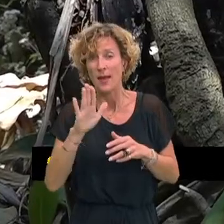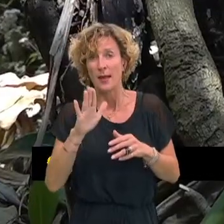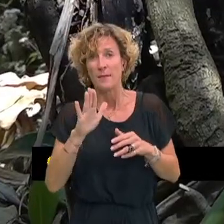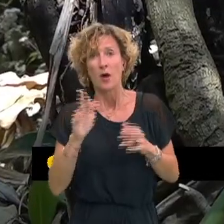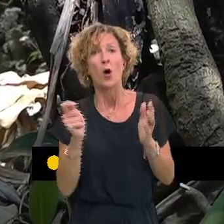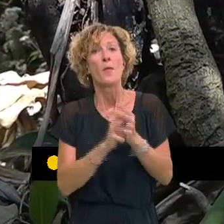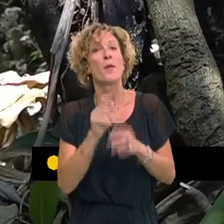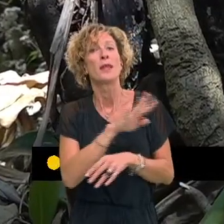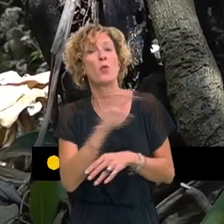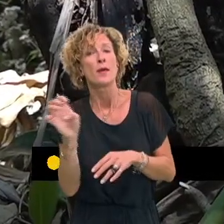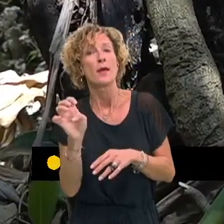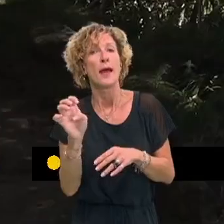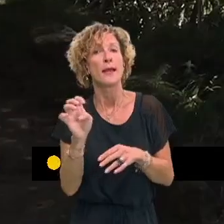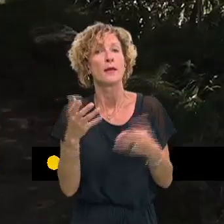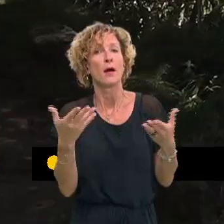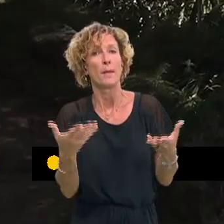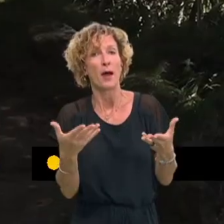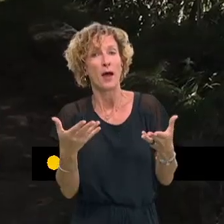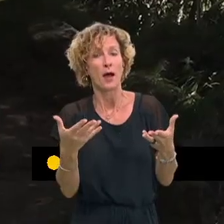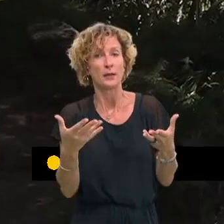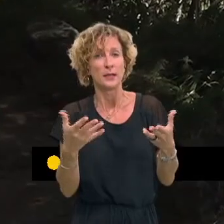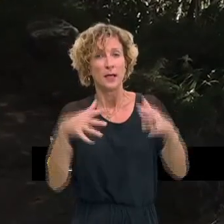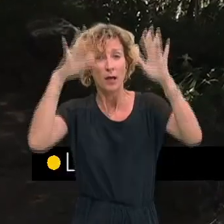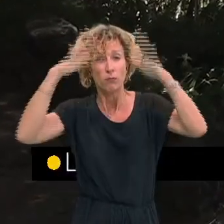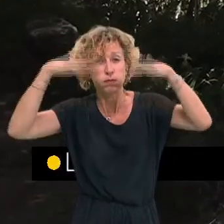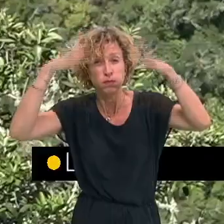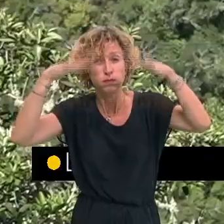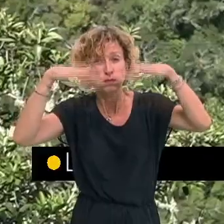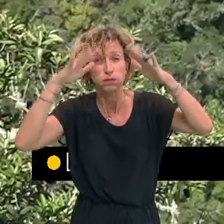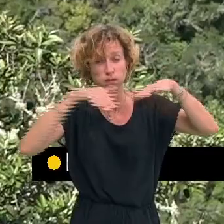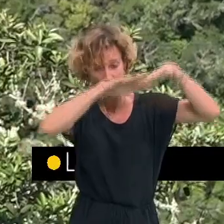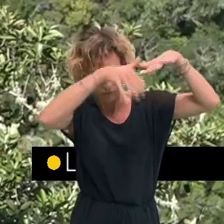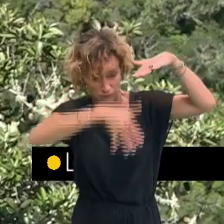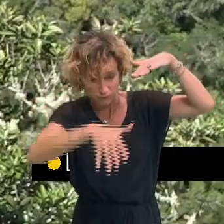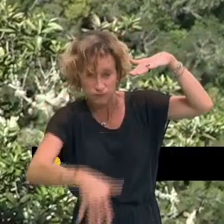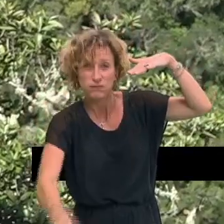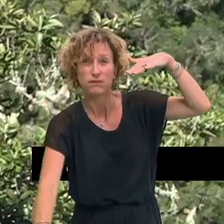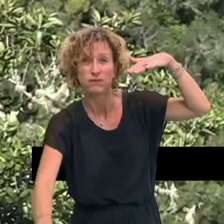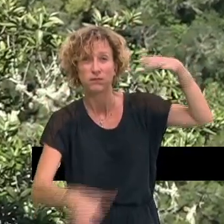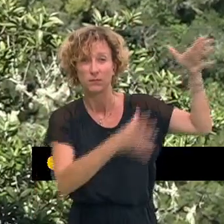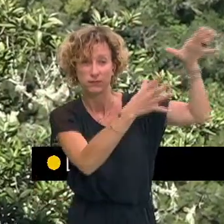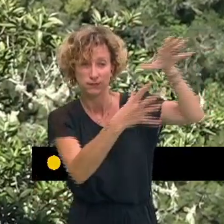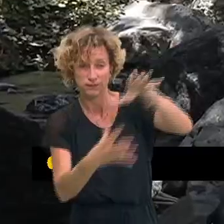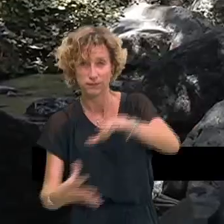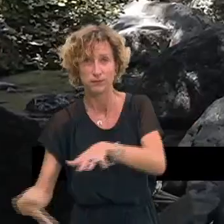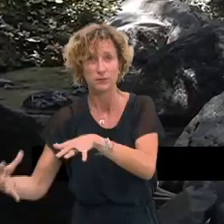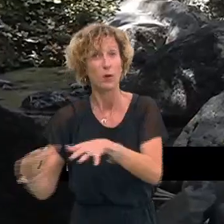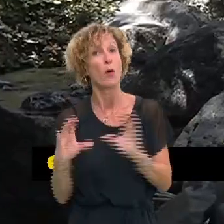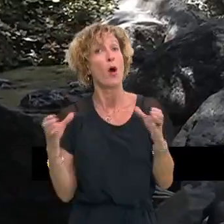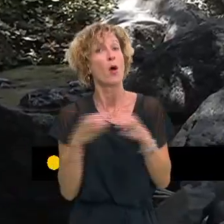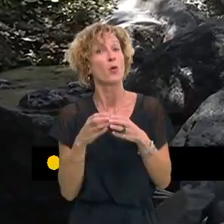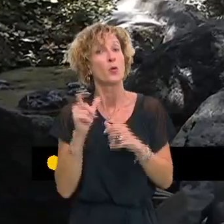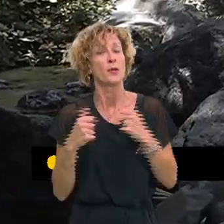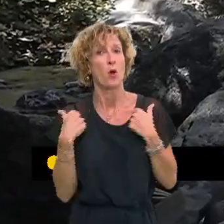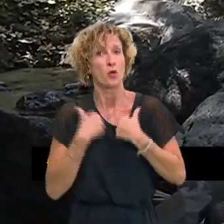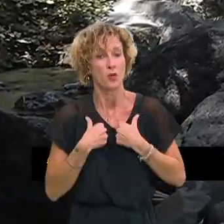lors d'un week-end où des pluies diluviennes se sont abattues sur le cirque de Salazir. Et un groupe de randonneurs s'est